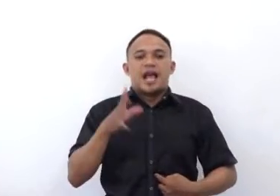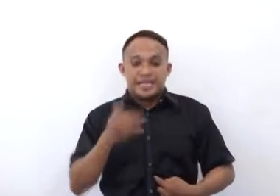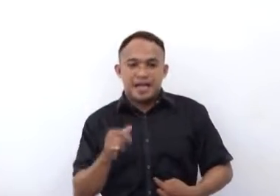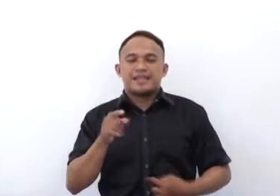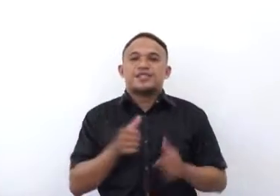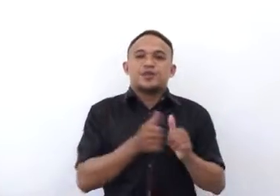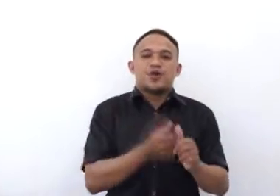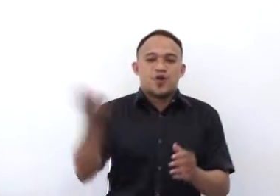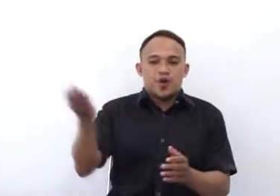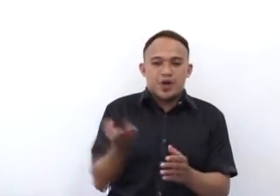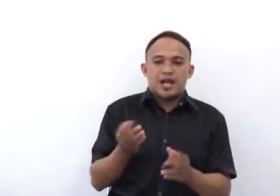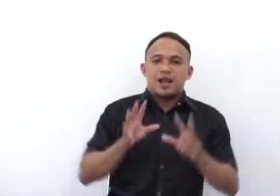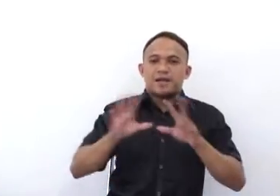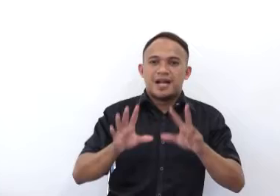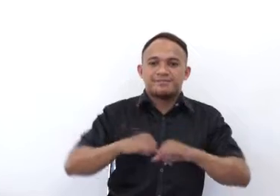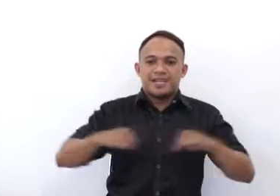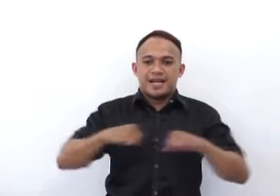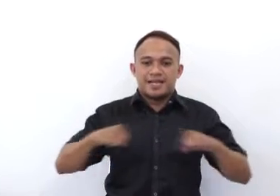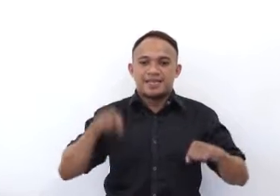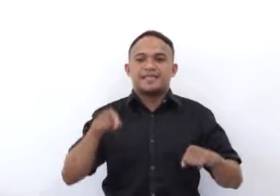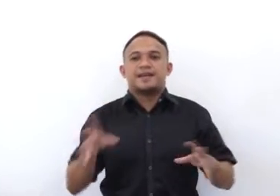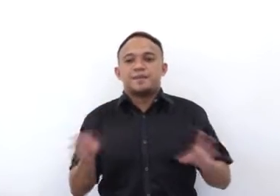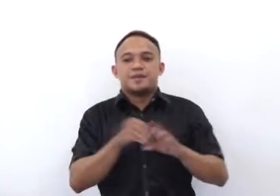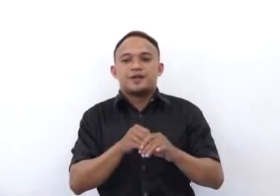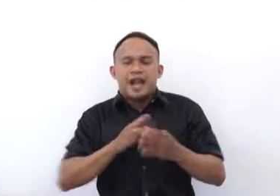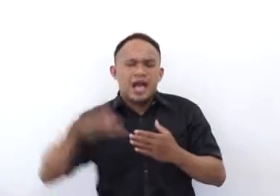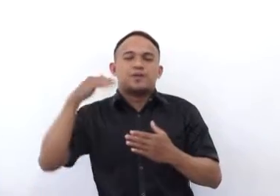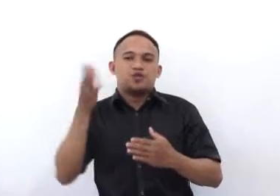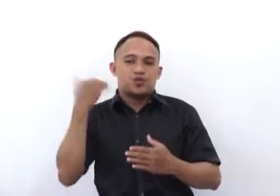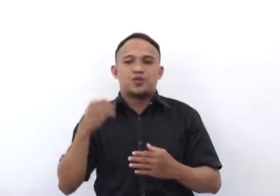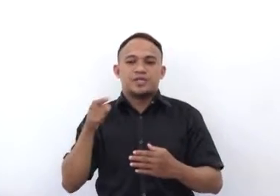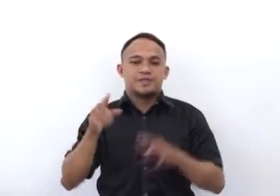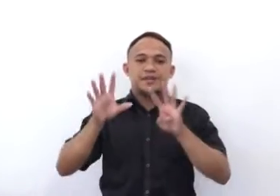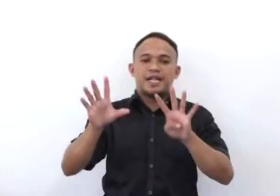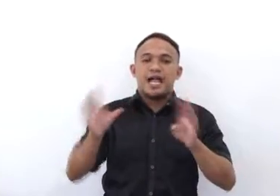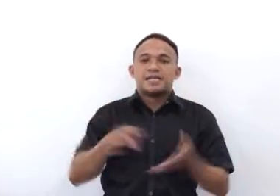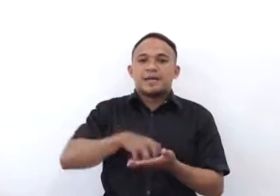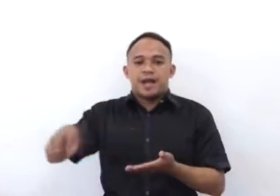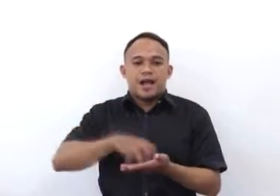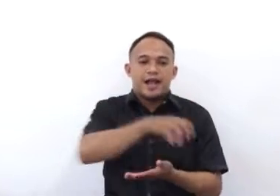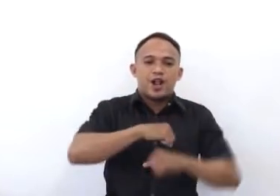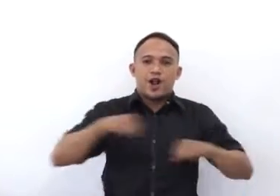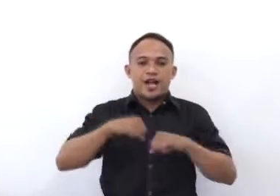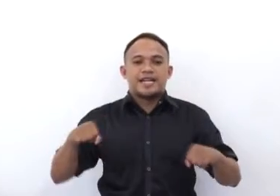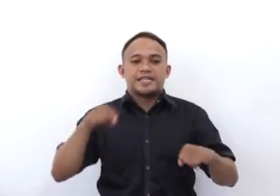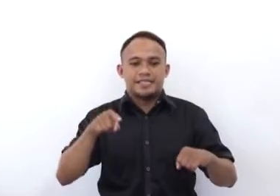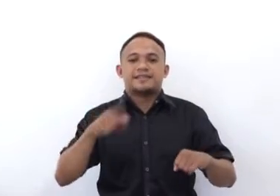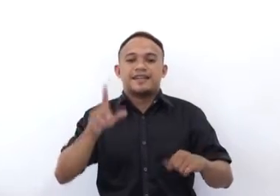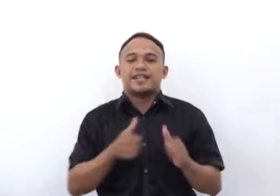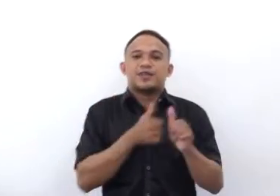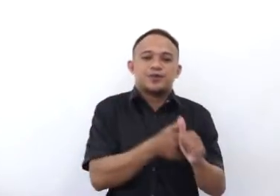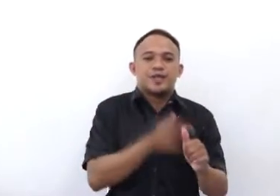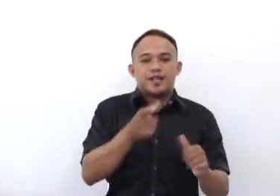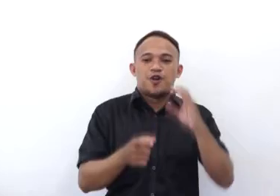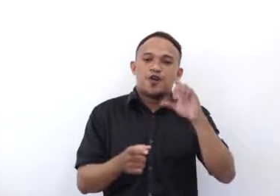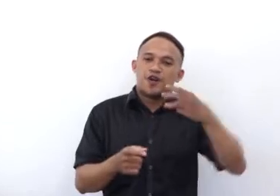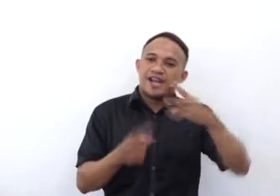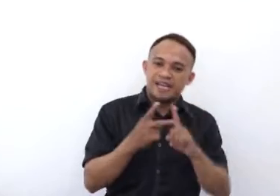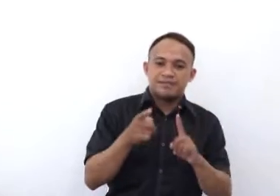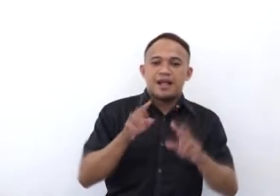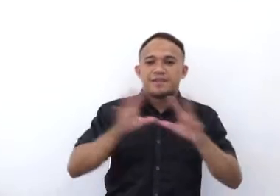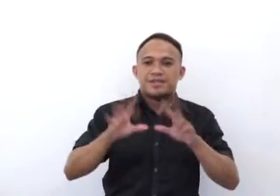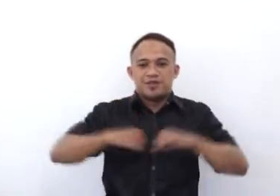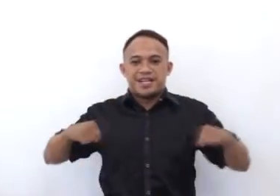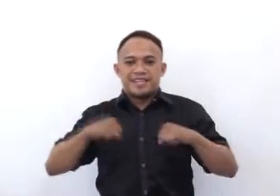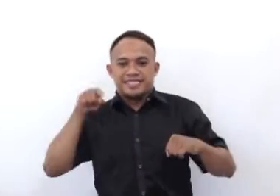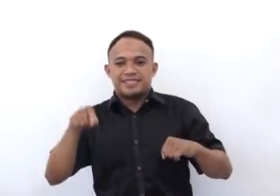sukses maupun panitia pelaksana sudah melalui swab test antigen terlebih dahulu. 9 cabang olahraga